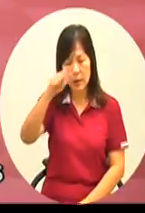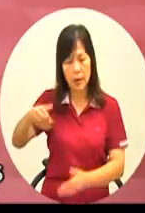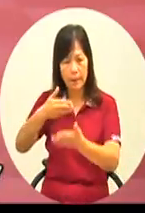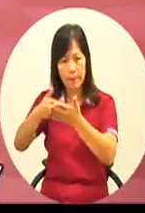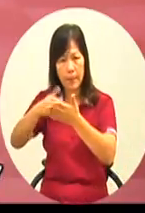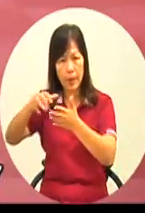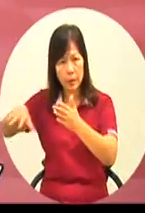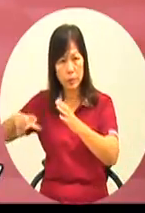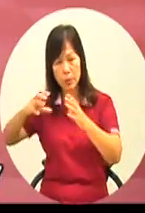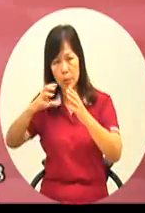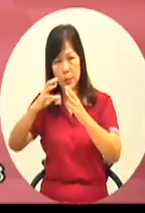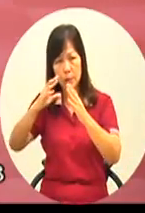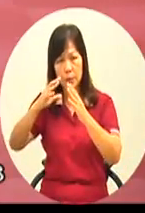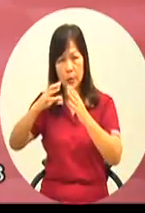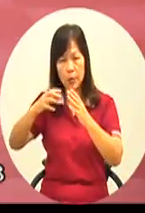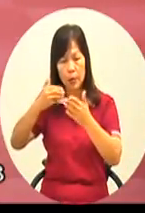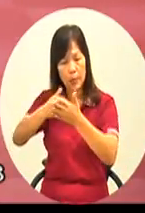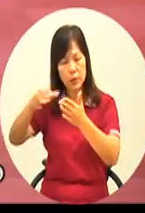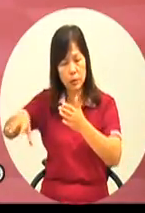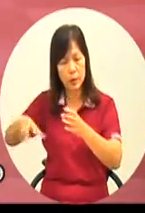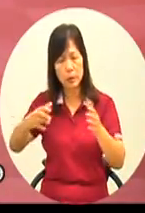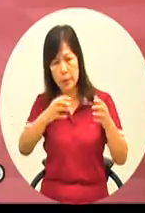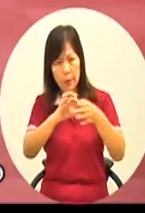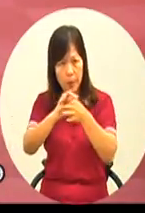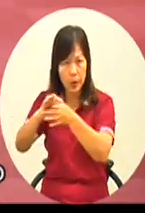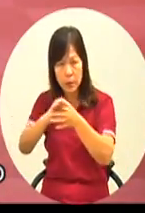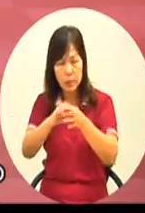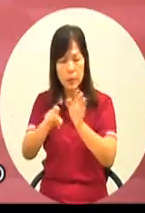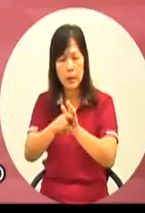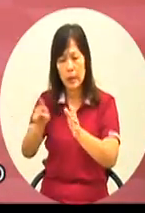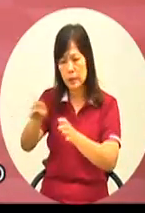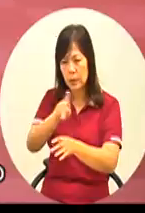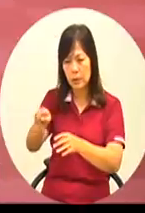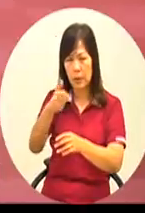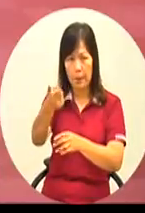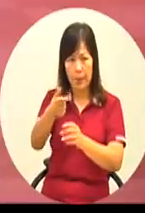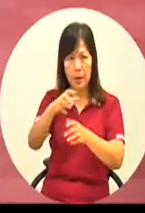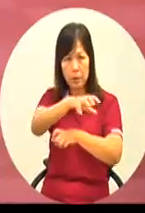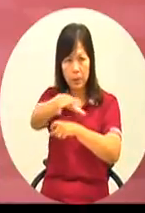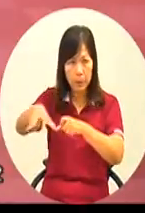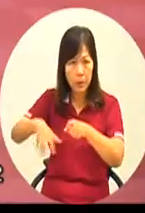合，也希望透过美术馆的这样的好的环境来给他们做一个，